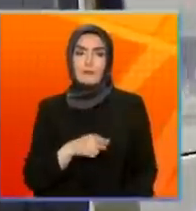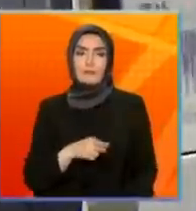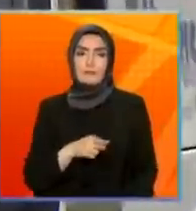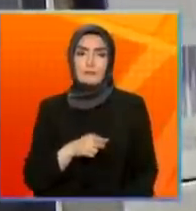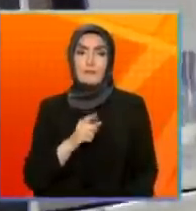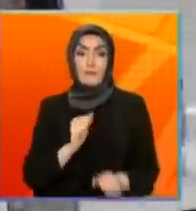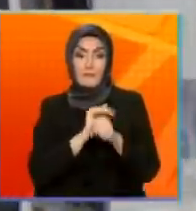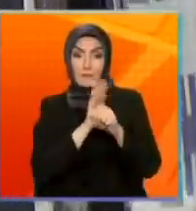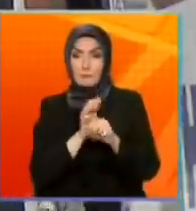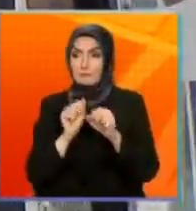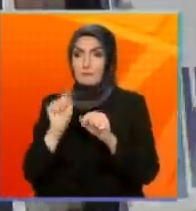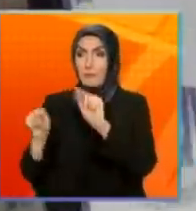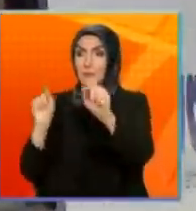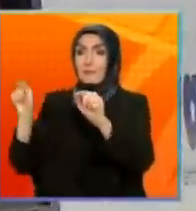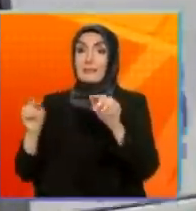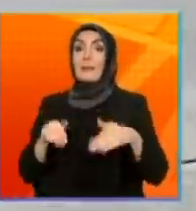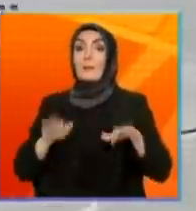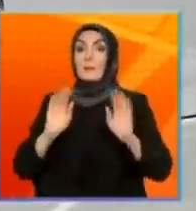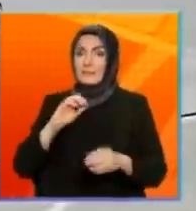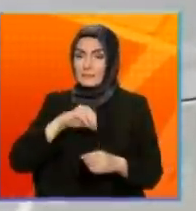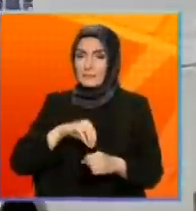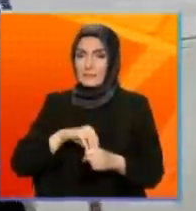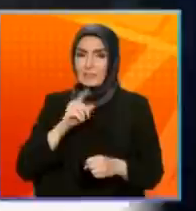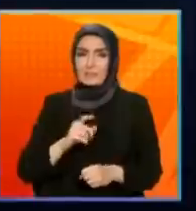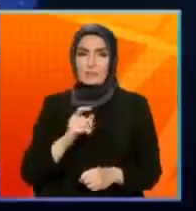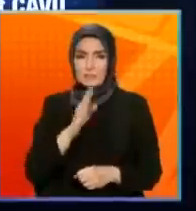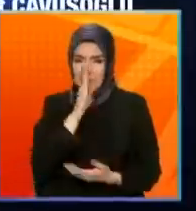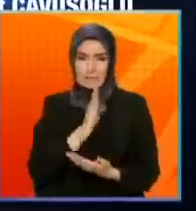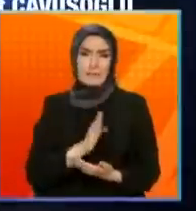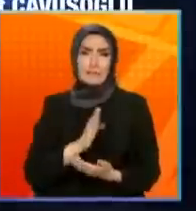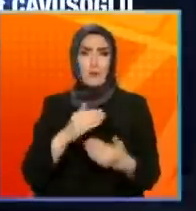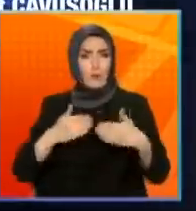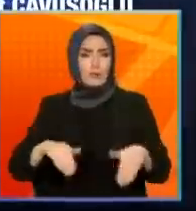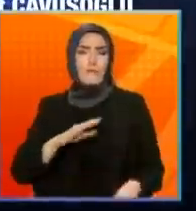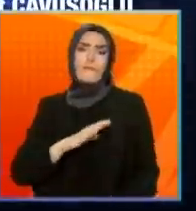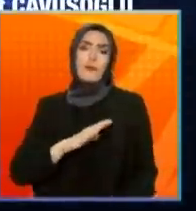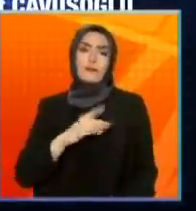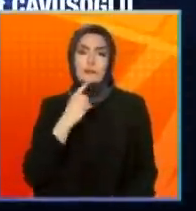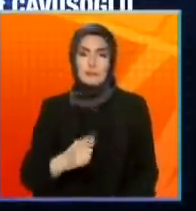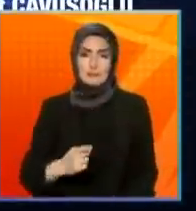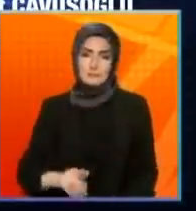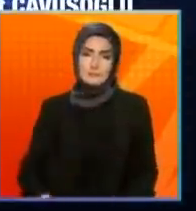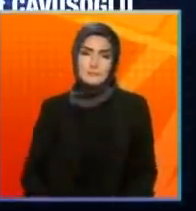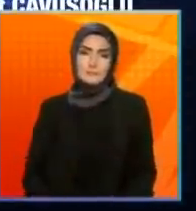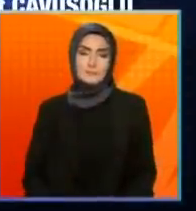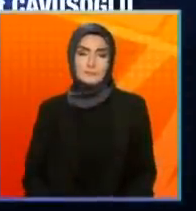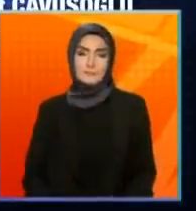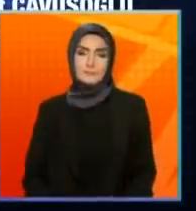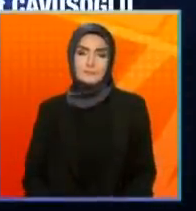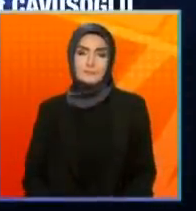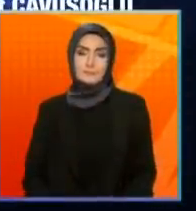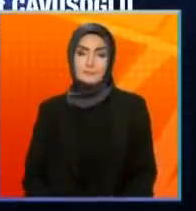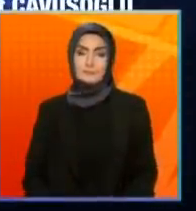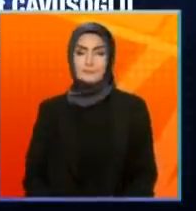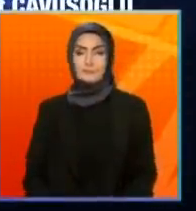daha fazla yayılmaması için katı önlemlerin alındığını belirtti. Bazı vatandaşlarımız mutlaka getirin diyorlar, bazı